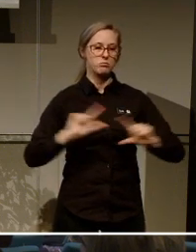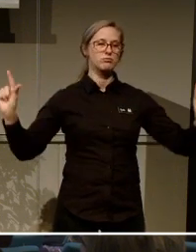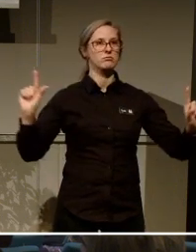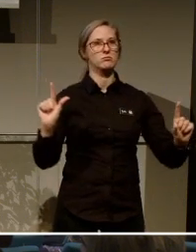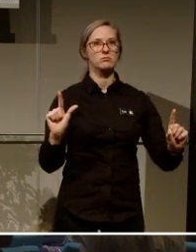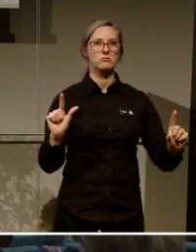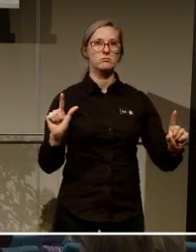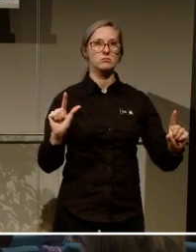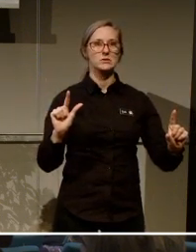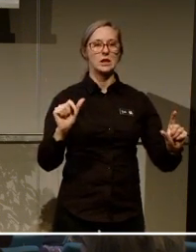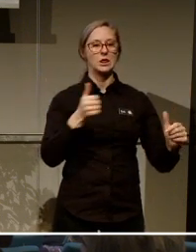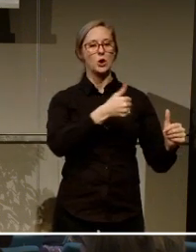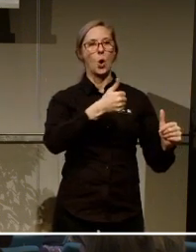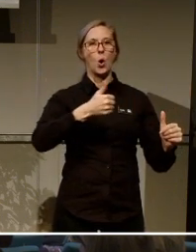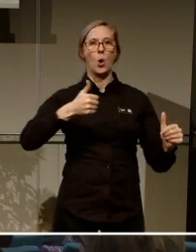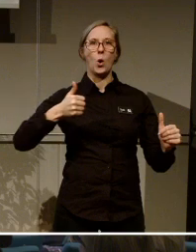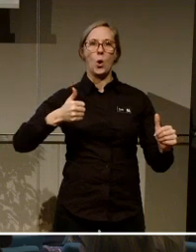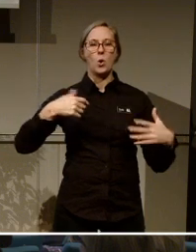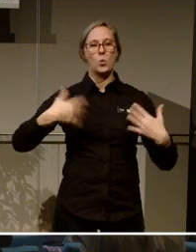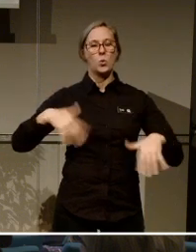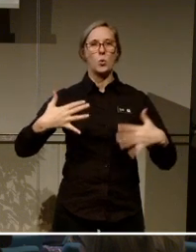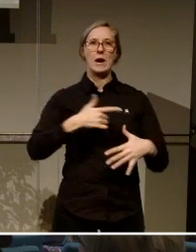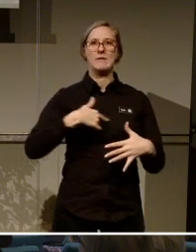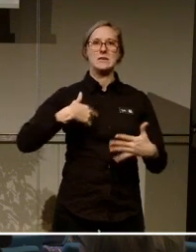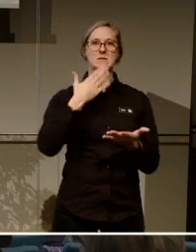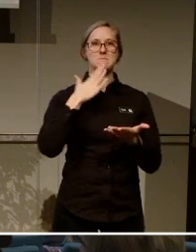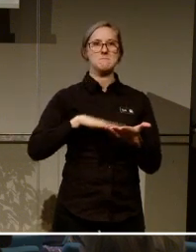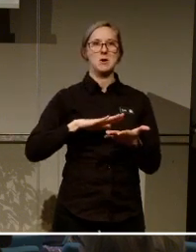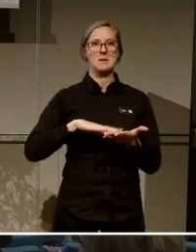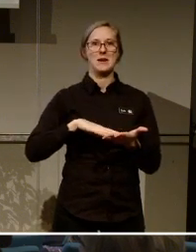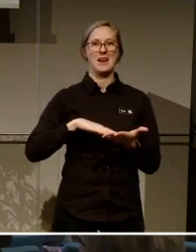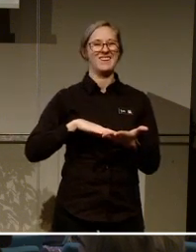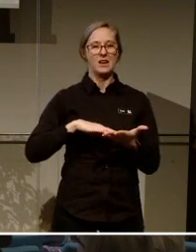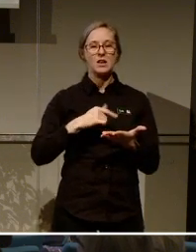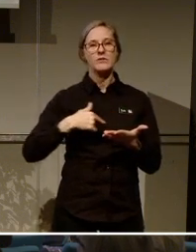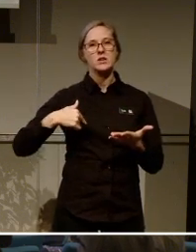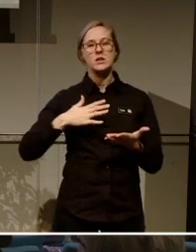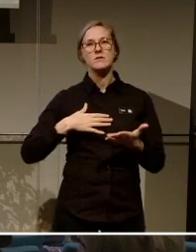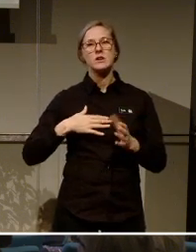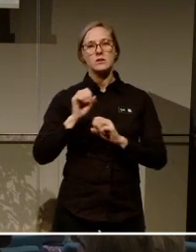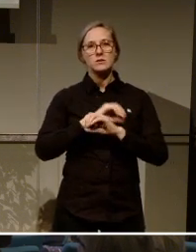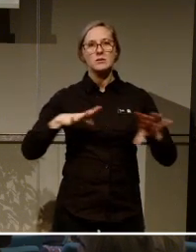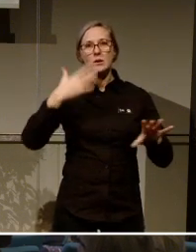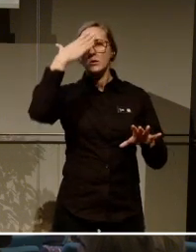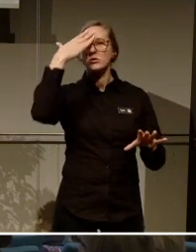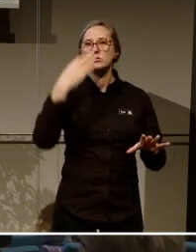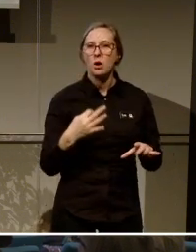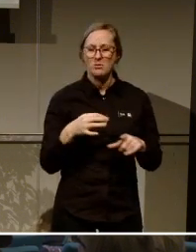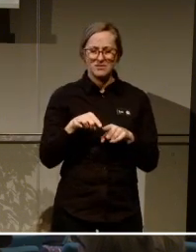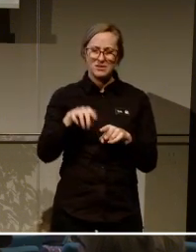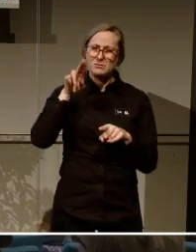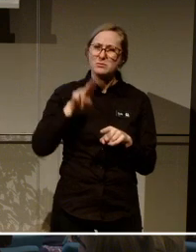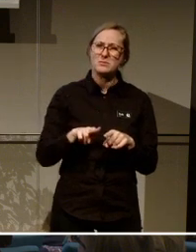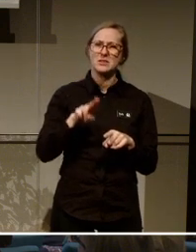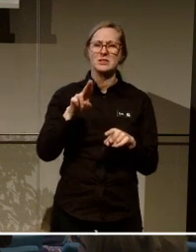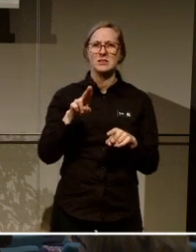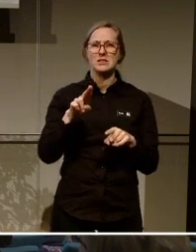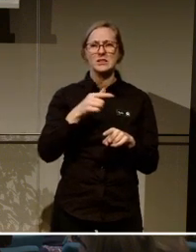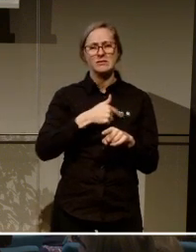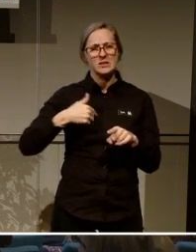Facebook, få massa likes, kolla så många som vi nådde ut till. Utan vi vill få ut kunskapen på riktigt. Vi vill få folk intresserade